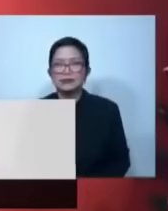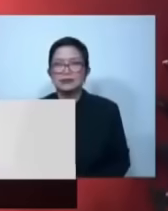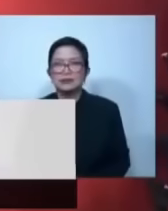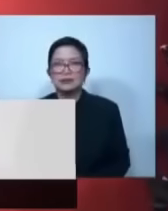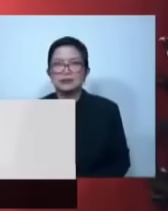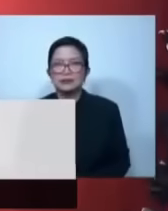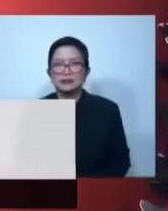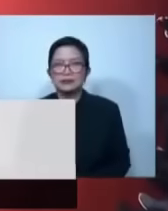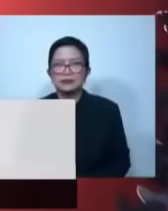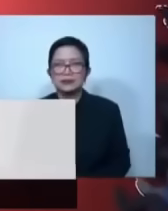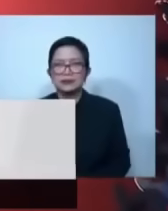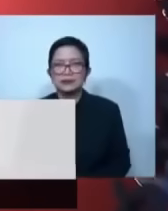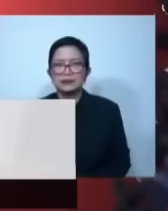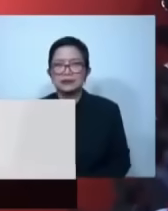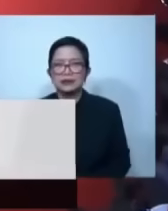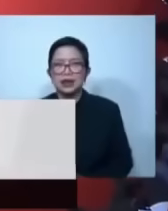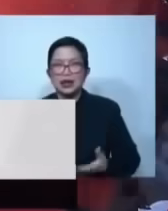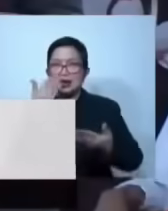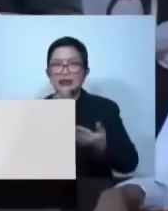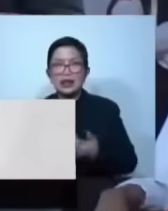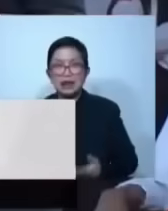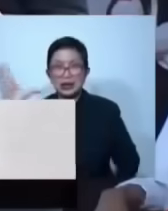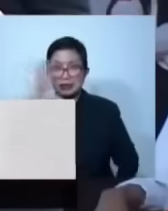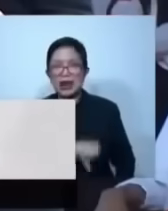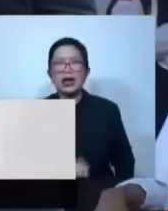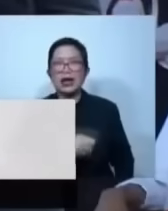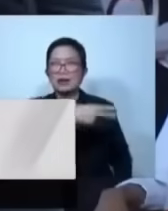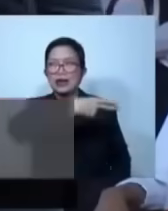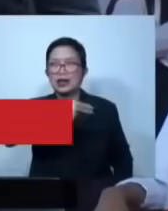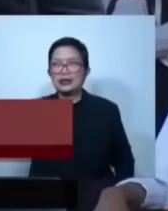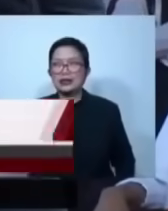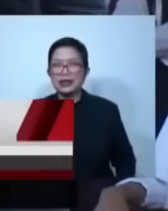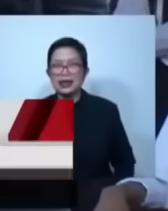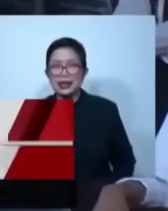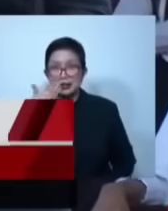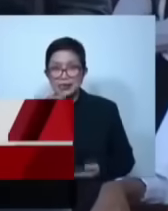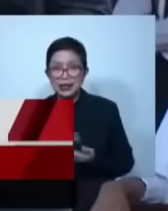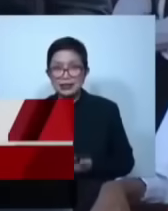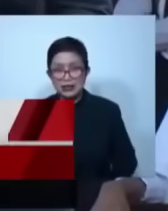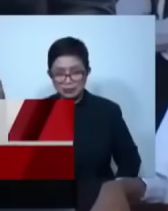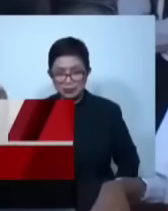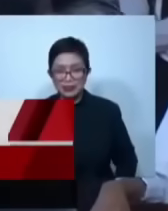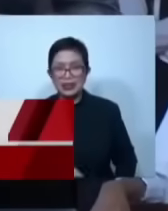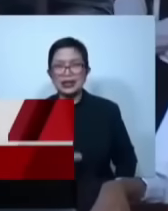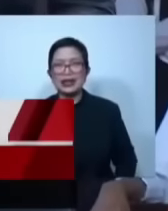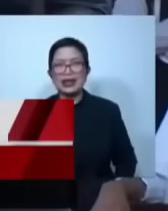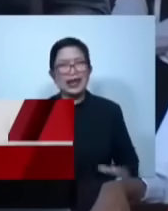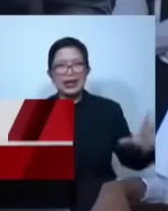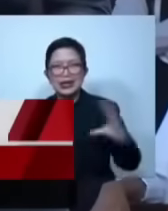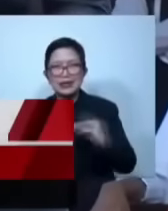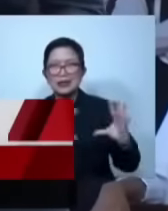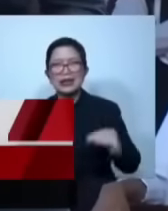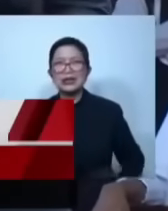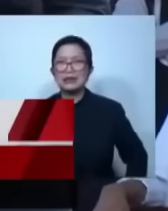Wijaya selamat malam Indonesia Selamat bergabung dalam debat